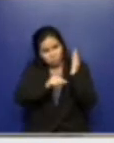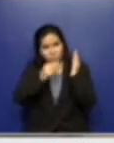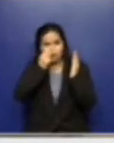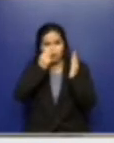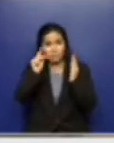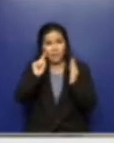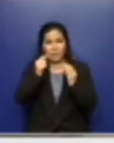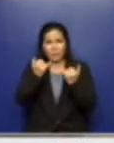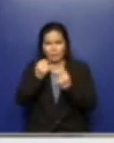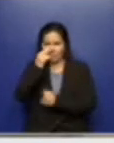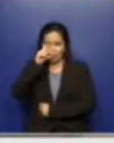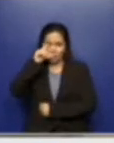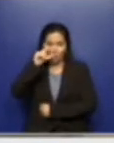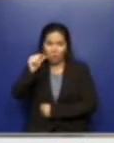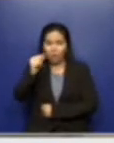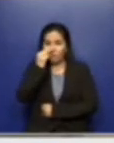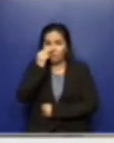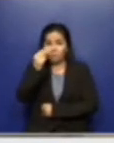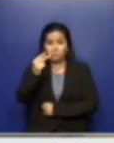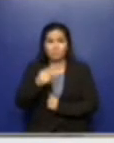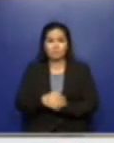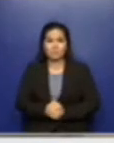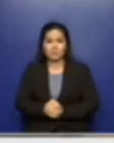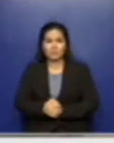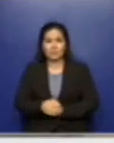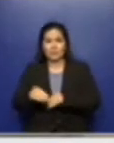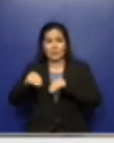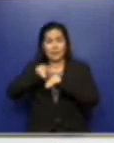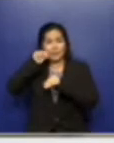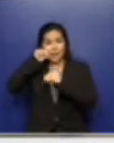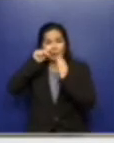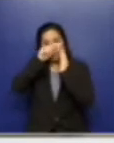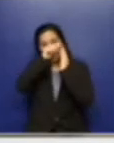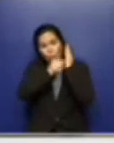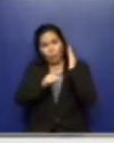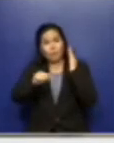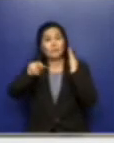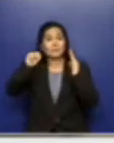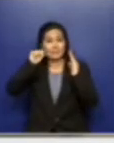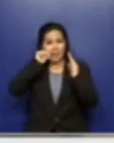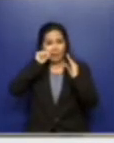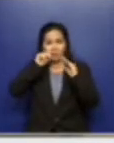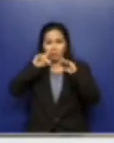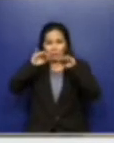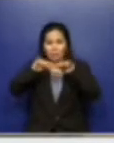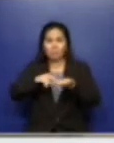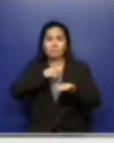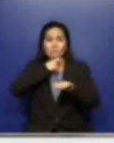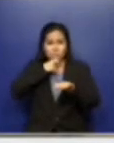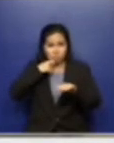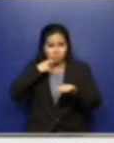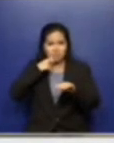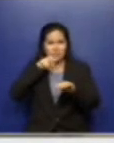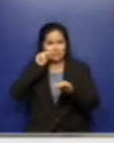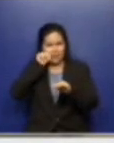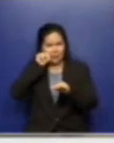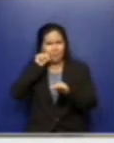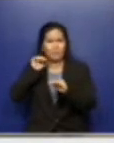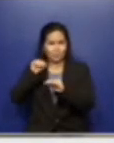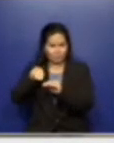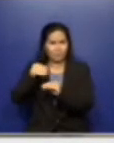วันนี้เรามองเห็นเลยครับว่าเห็นไหมครับริมน้ำโขงน้ำที่แห้งแล้งก็ยังมีน้ำอยู่เ